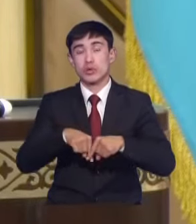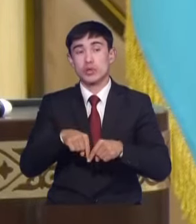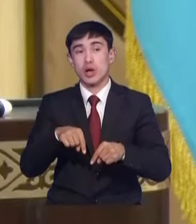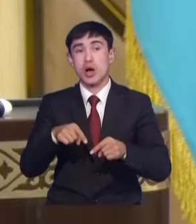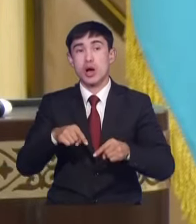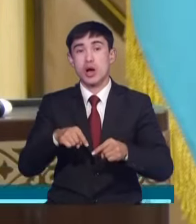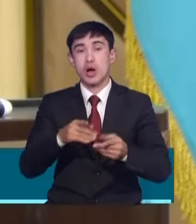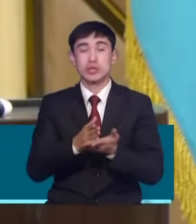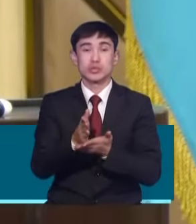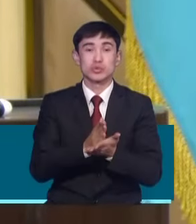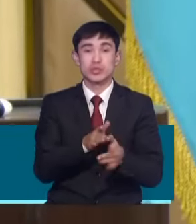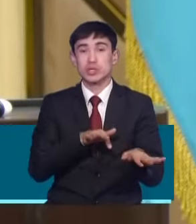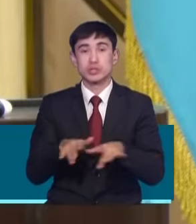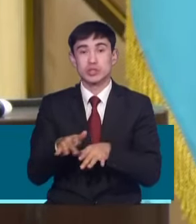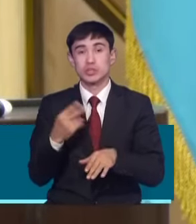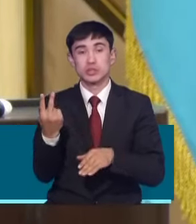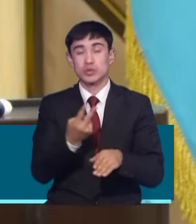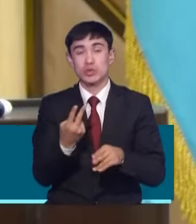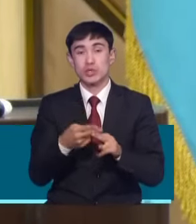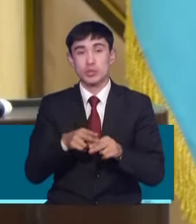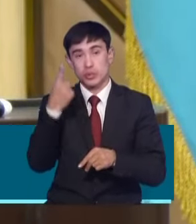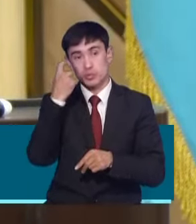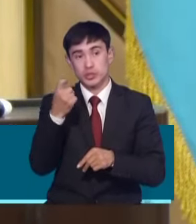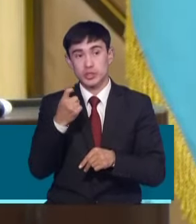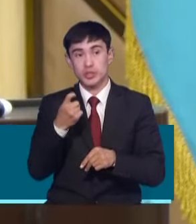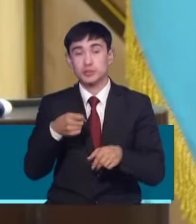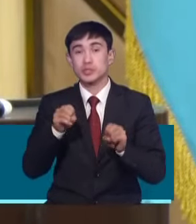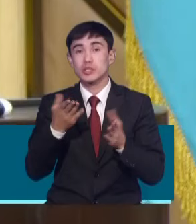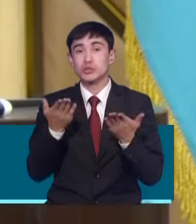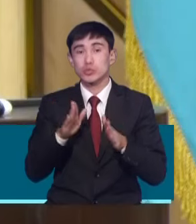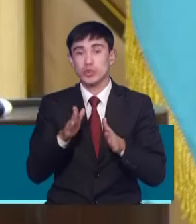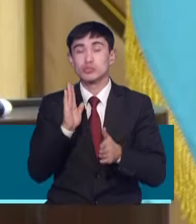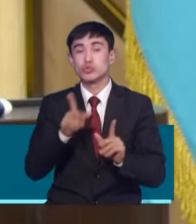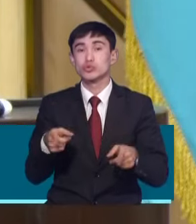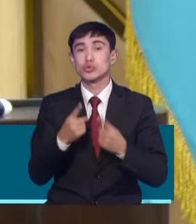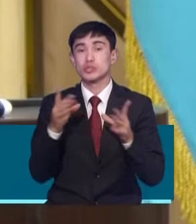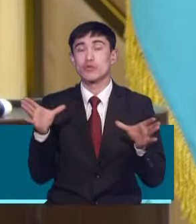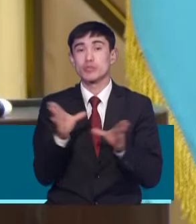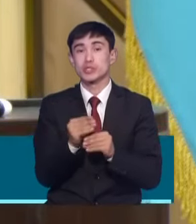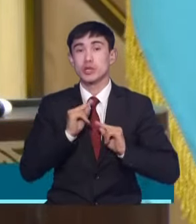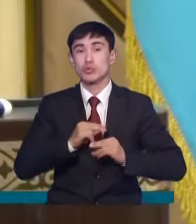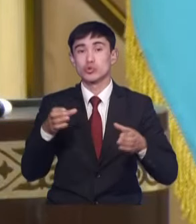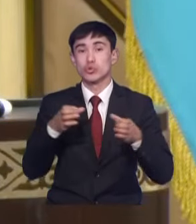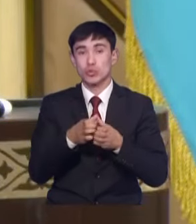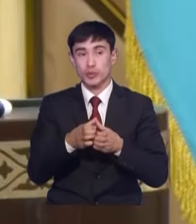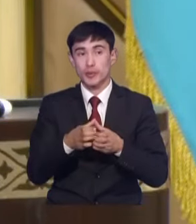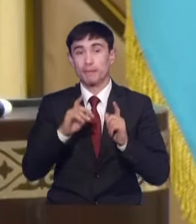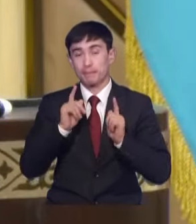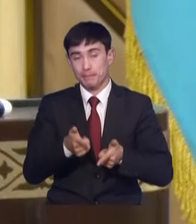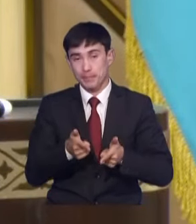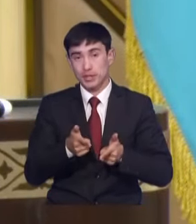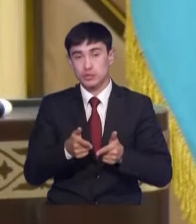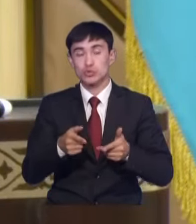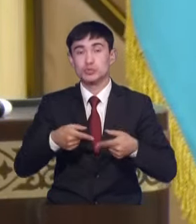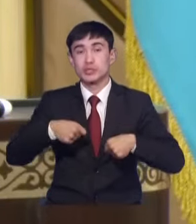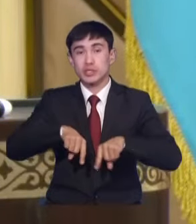организуют координируют деятельность сторон для предупреждения определённых ситуации будет создана совместная Рабочая группа по согласованию